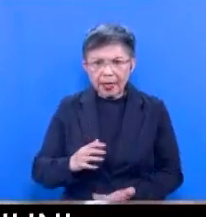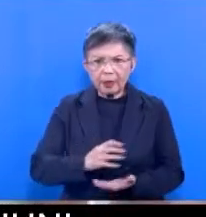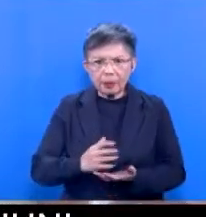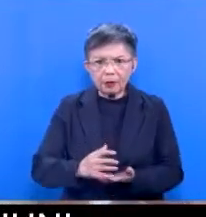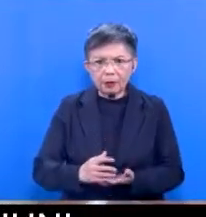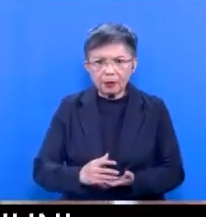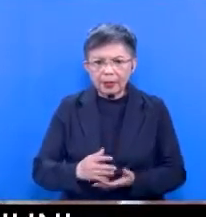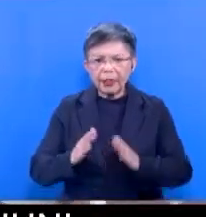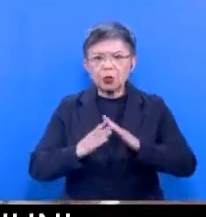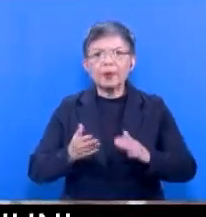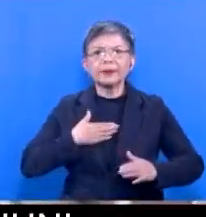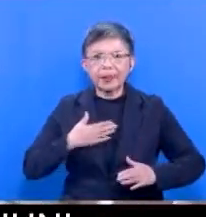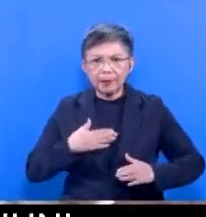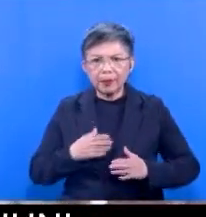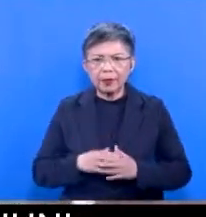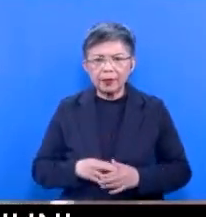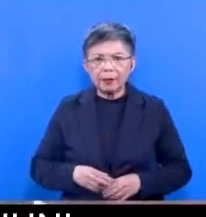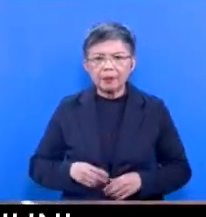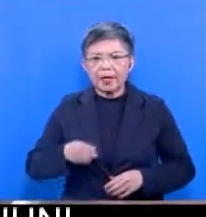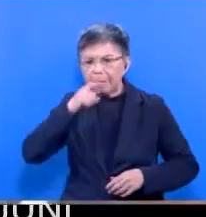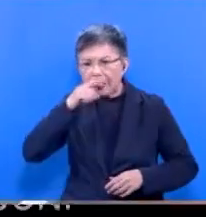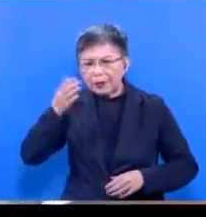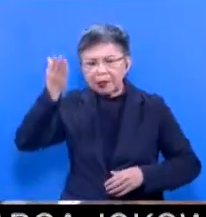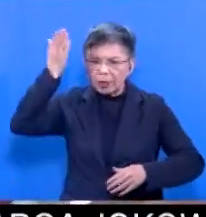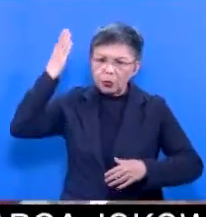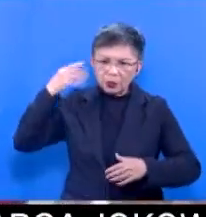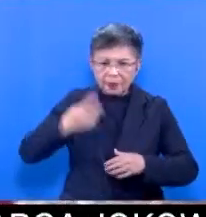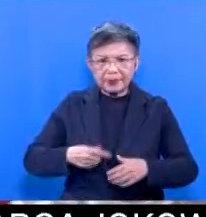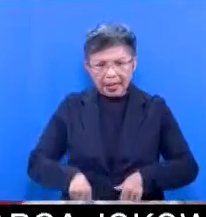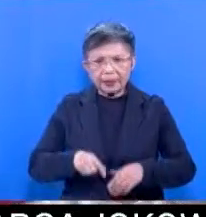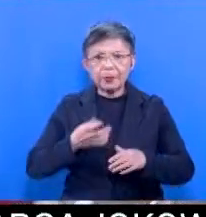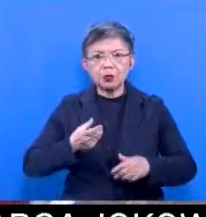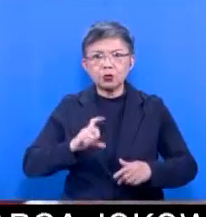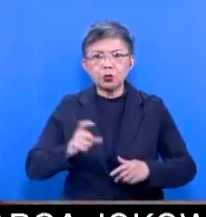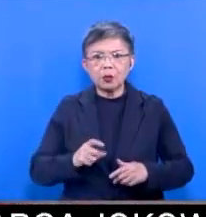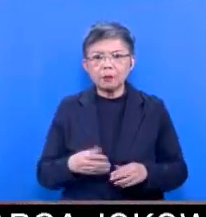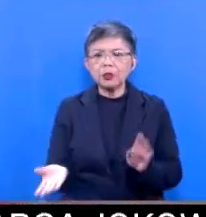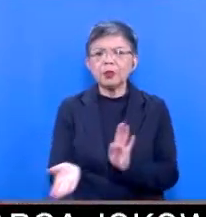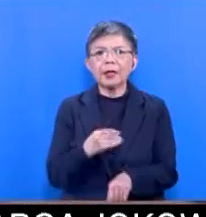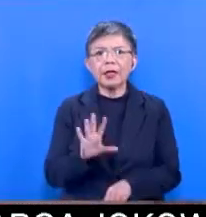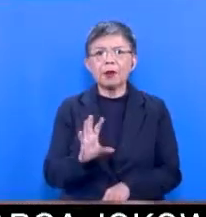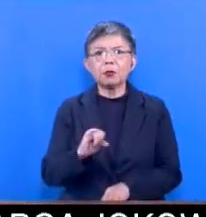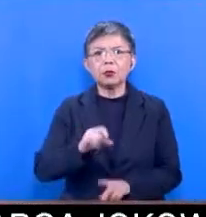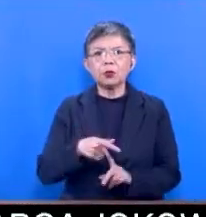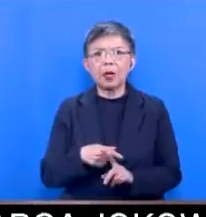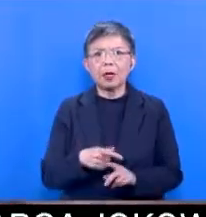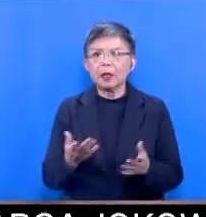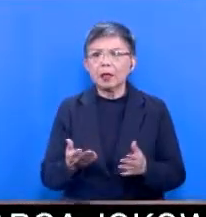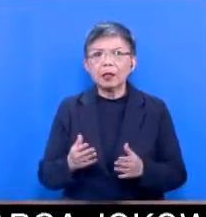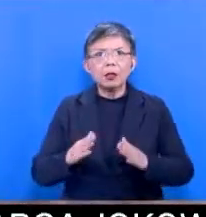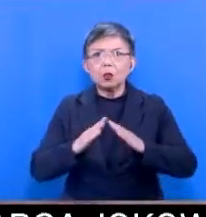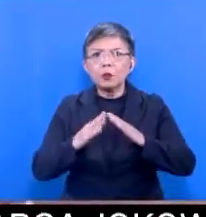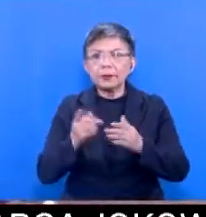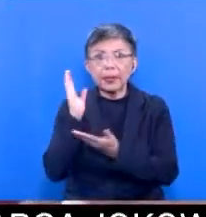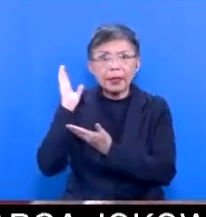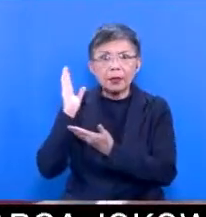selayaknya. Tempat tinggal. Bapak gak nengok cucuku nih Pak. Masa dikasih 50 juta Pak? Pantas gak rumah 2 melihat